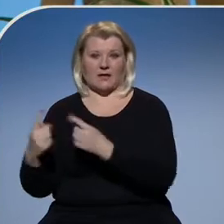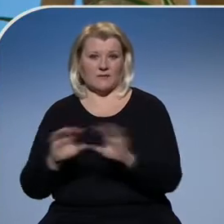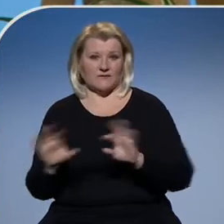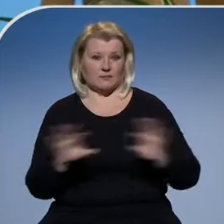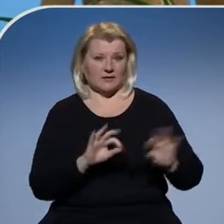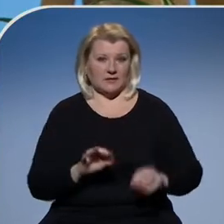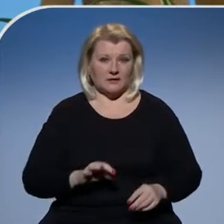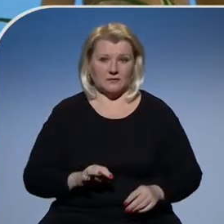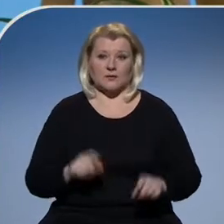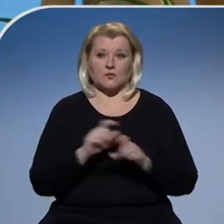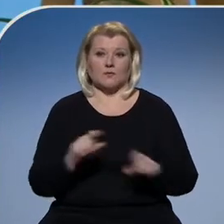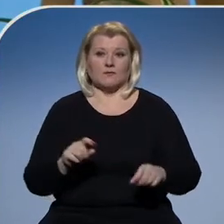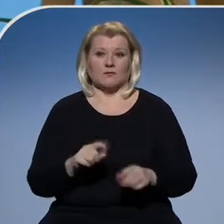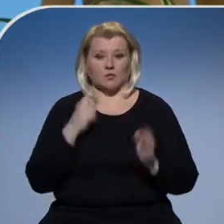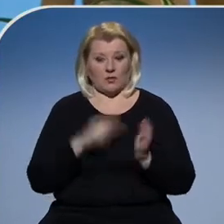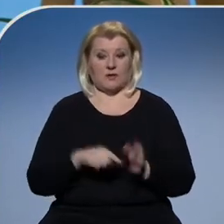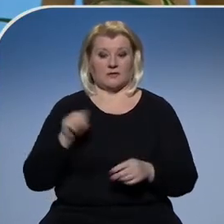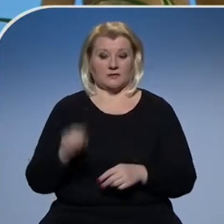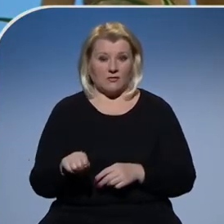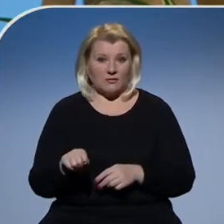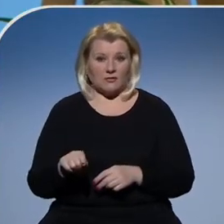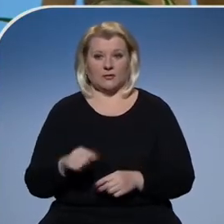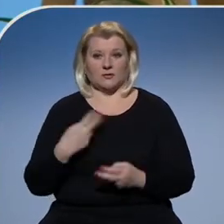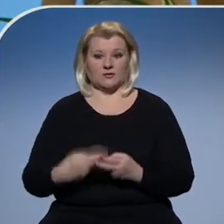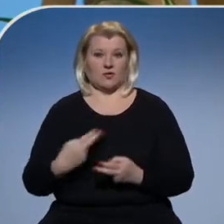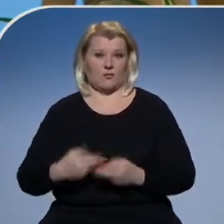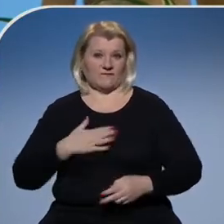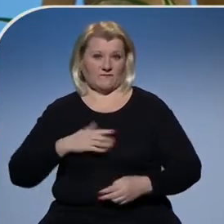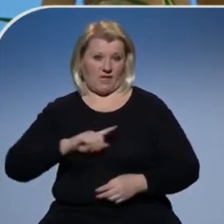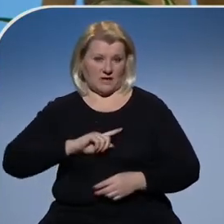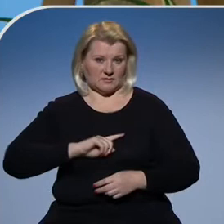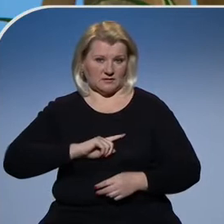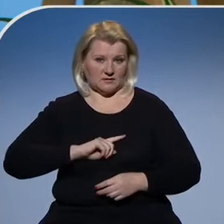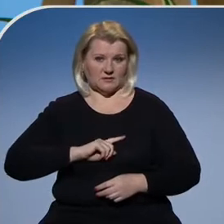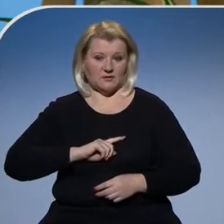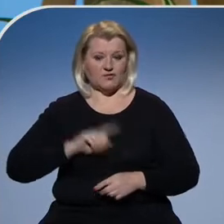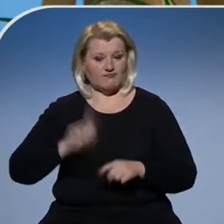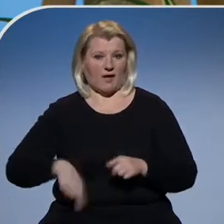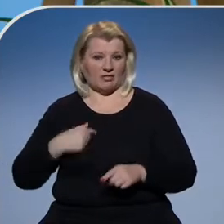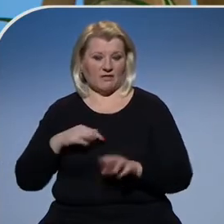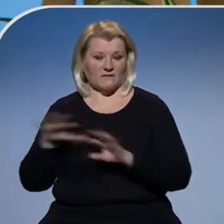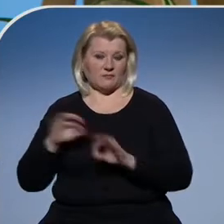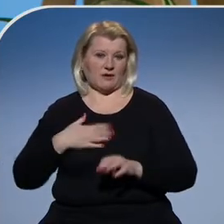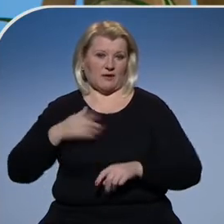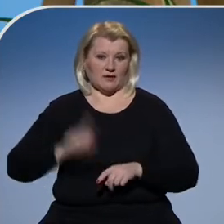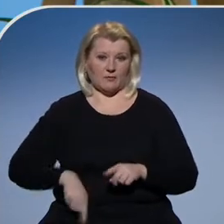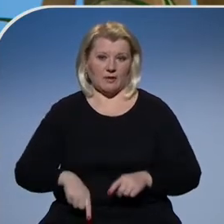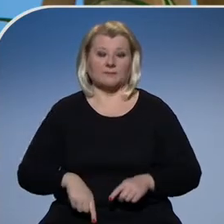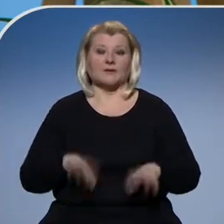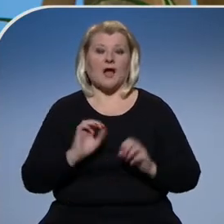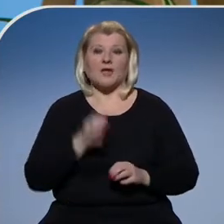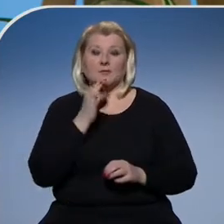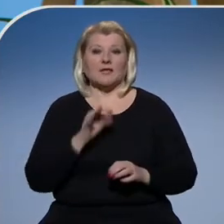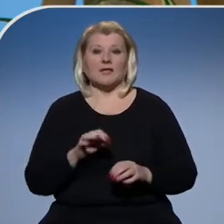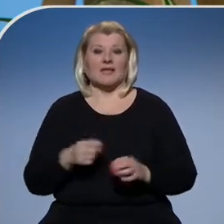protože vy si potom prstem ukážete na konkrétní produkt a nesete za to zodpovědnost, že jste si špatně vybrala. V případě investičního poradce